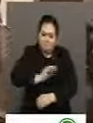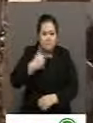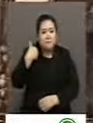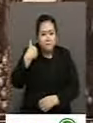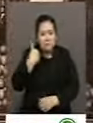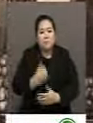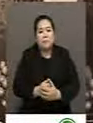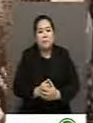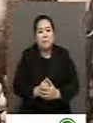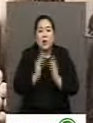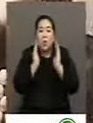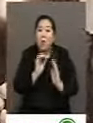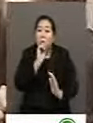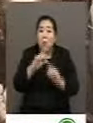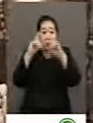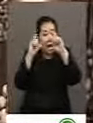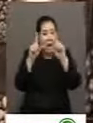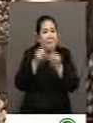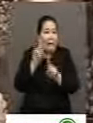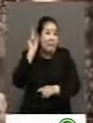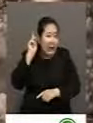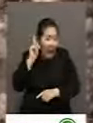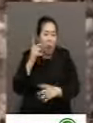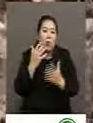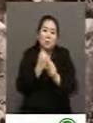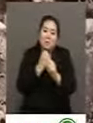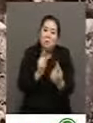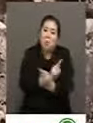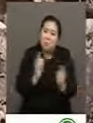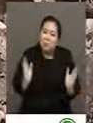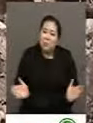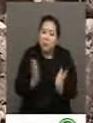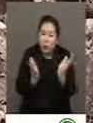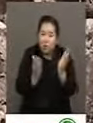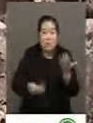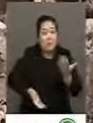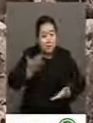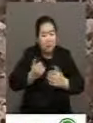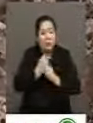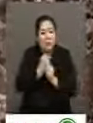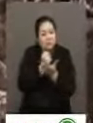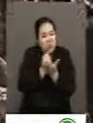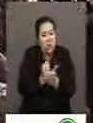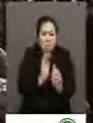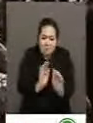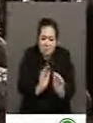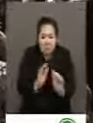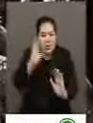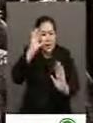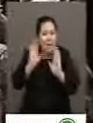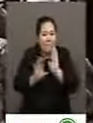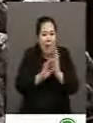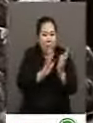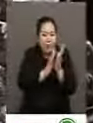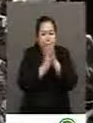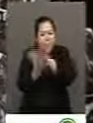องว่าเขาเป็นช่างภาพสารคดีเชิงข่าวนักเคลื่อนไหวทางสังคมรวมถึงยังเป็นนักอนุรักษ์ที่สามารถใช้ภาพถ่ายเปลี่ยนแปลง